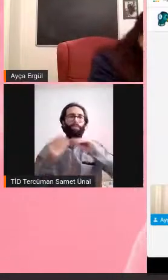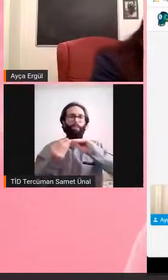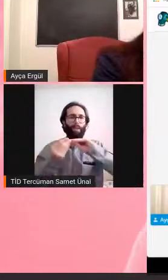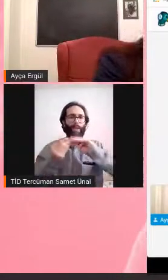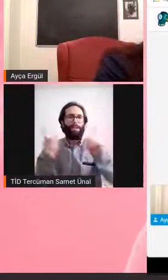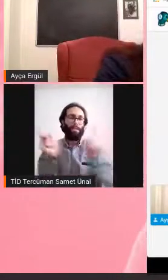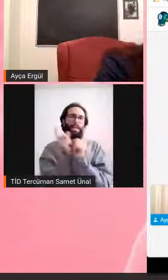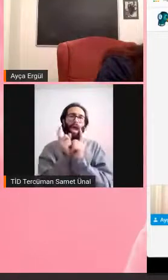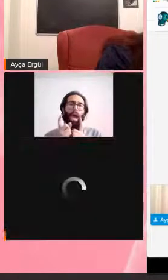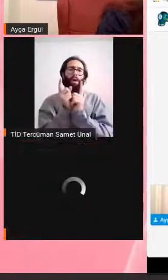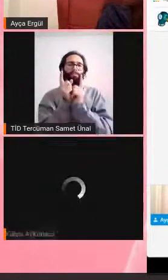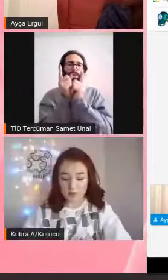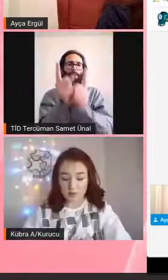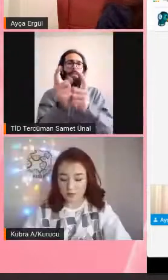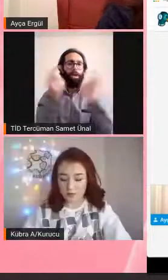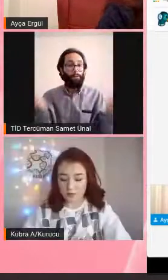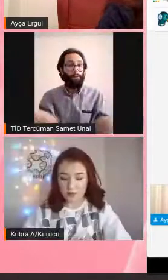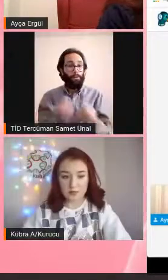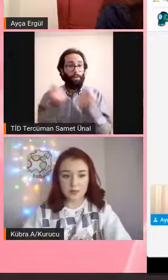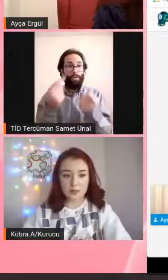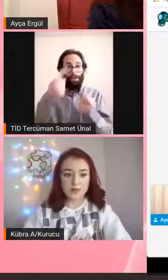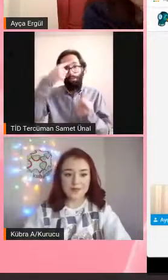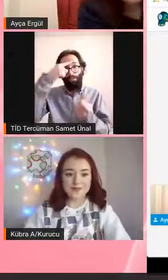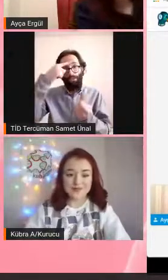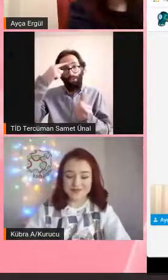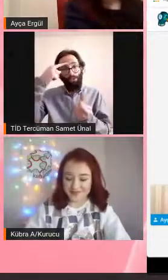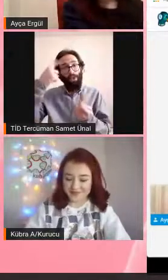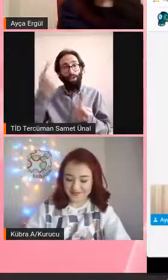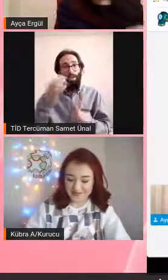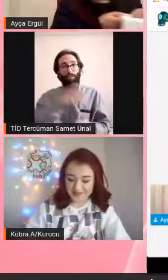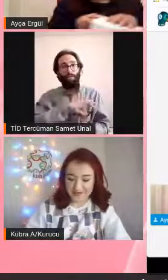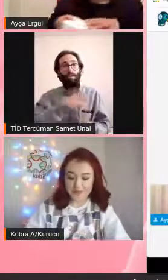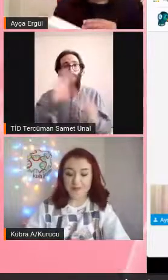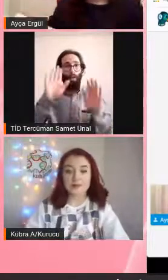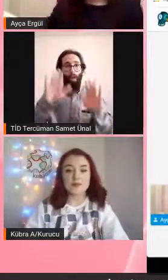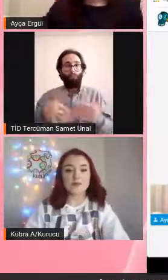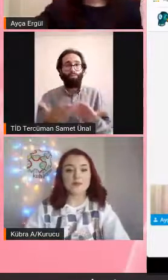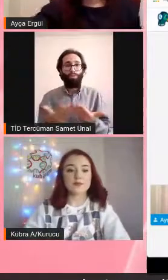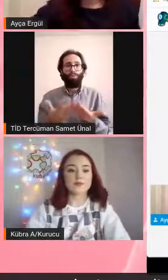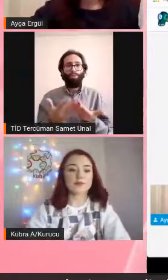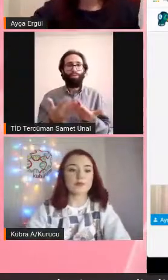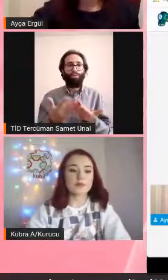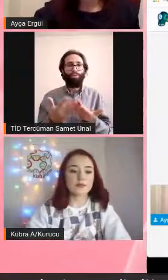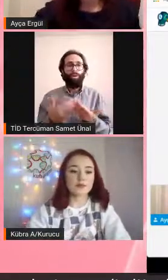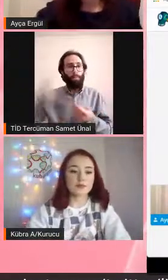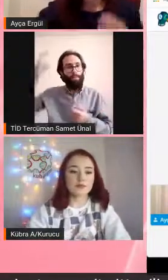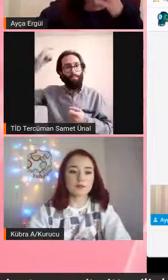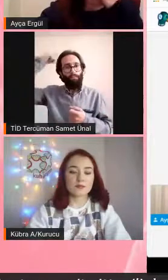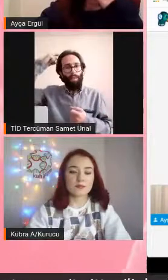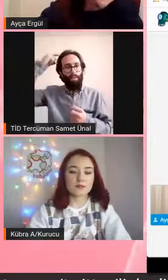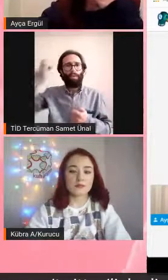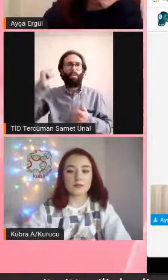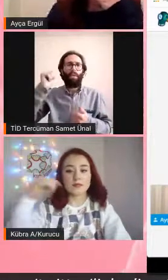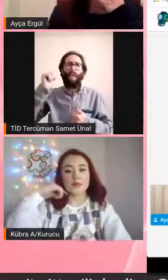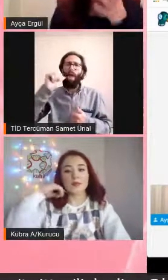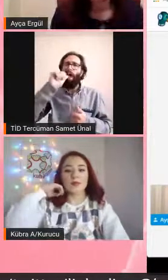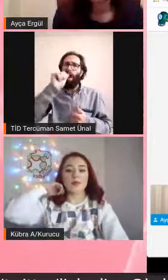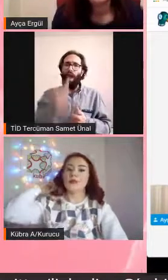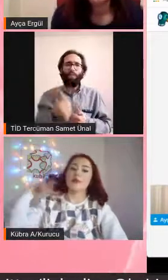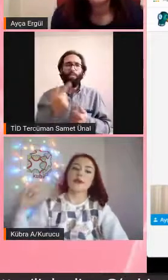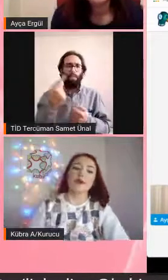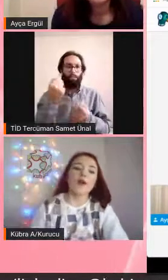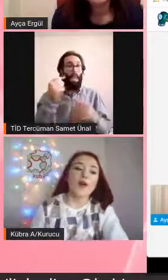şey olmuştur birazcık. Yani beyin her zaman çok ilginç neyi anlatırken biraz şey oluyoruz böyle.